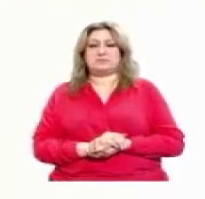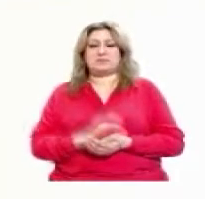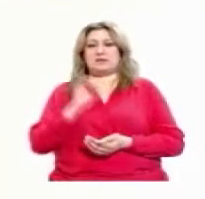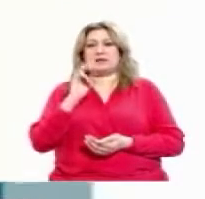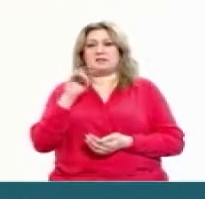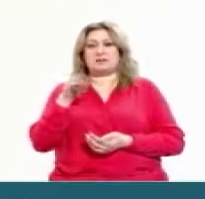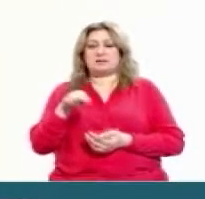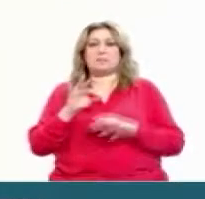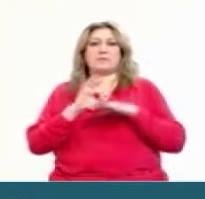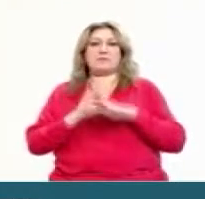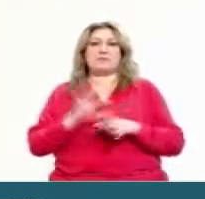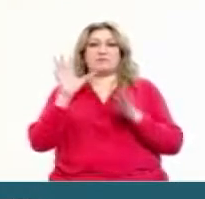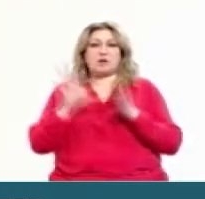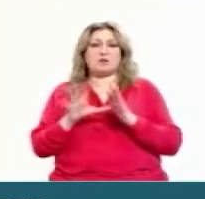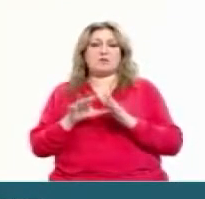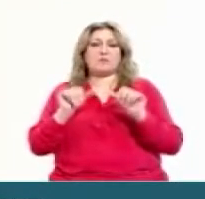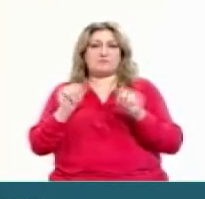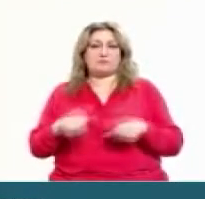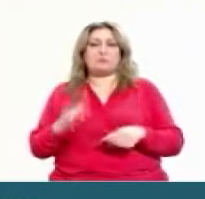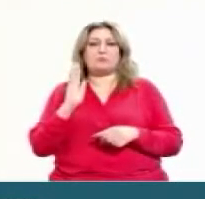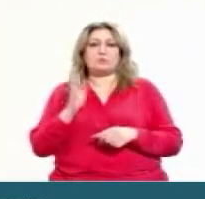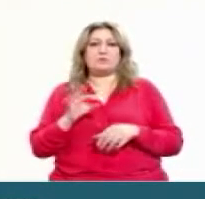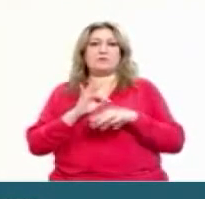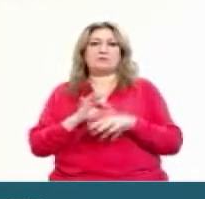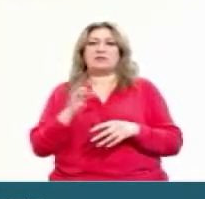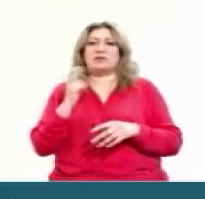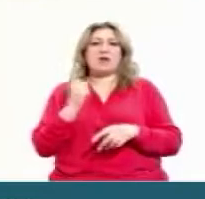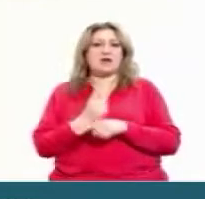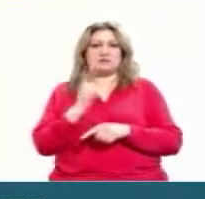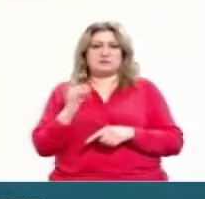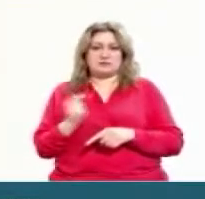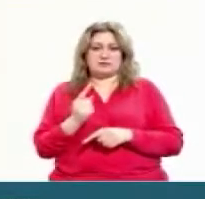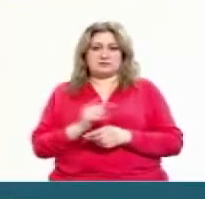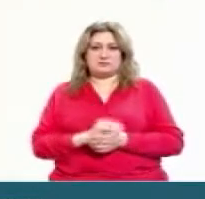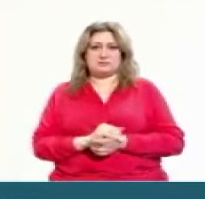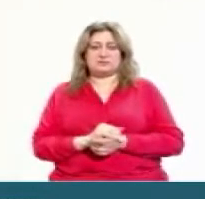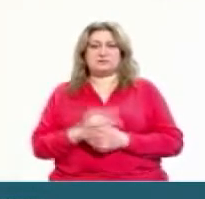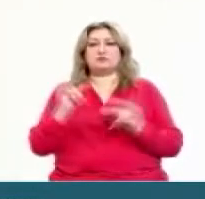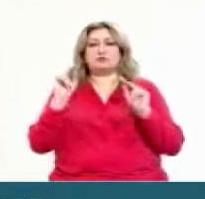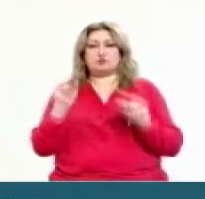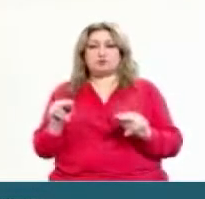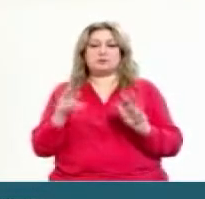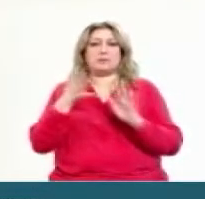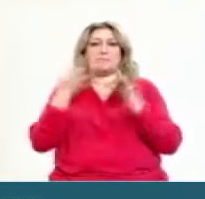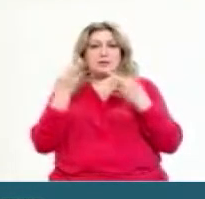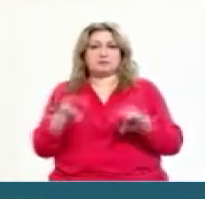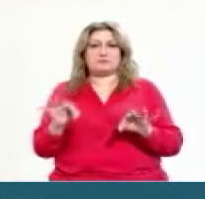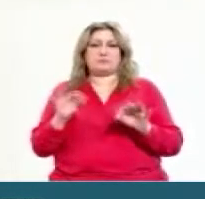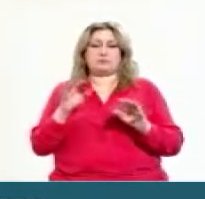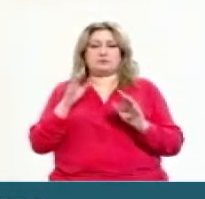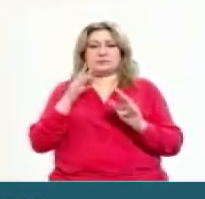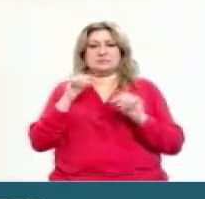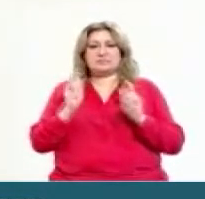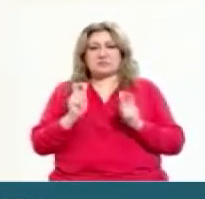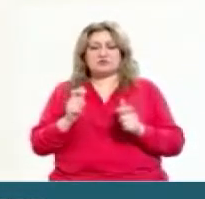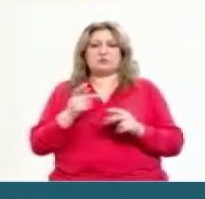Ол дегеніміз не? Ол дегеніміз балаға алдын ала дайындалуға жаңағыдай көмек береді. Қандай тақырыптан ол шамалы дайындығы бар, қандай тақырыпты